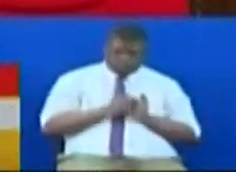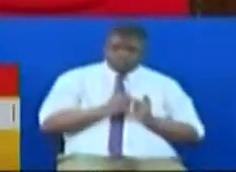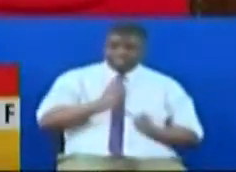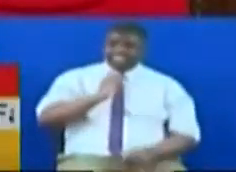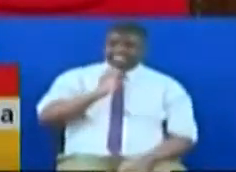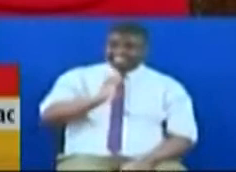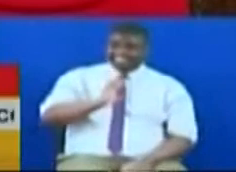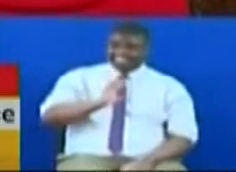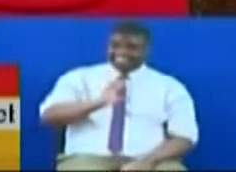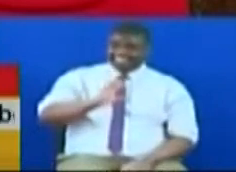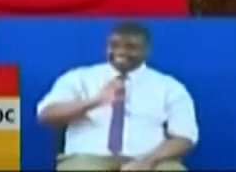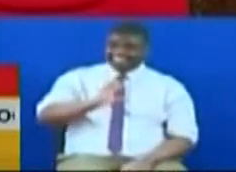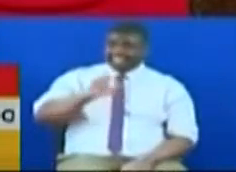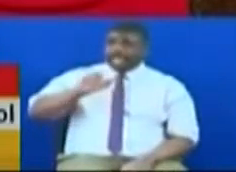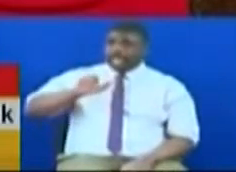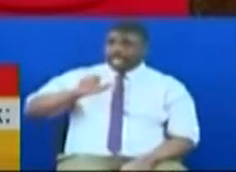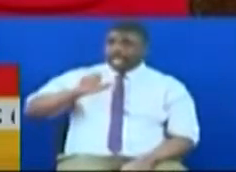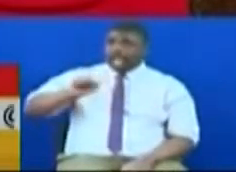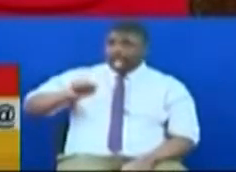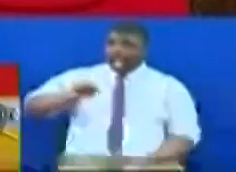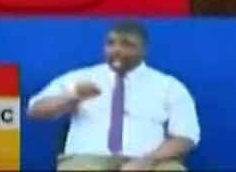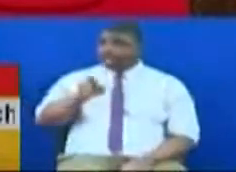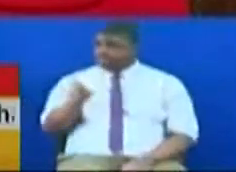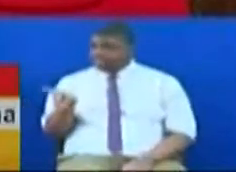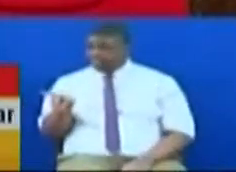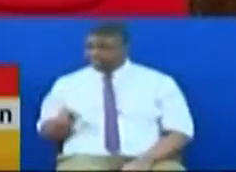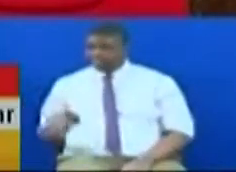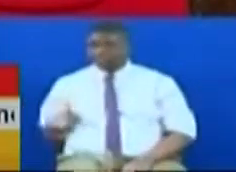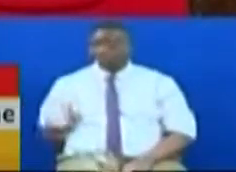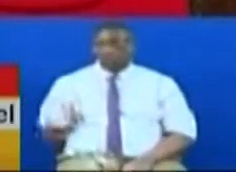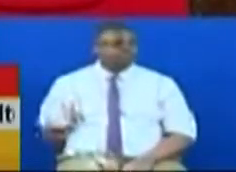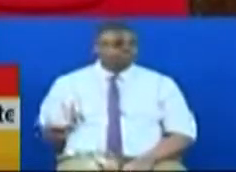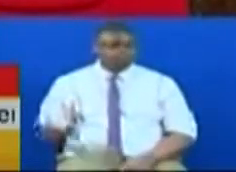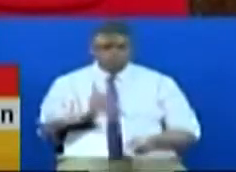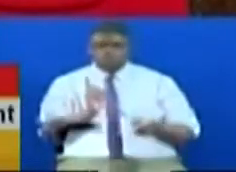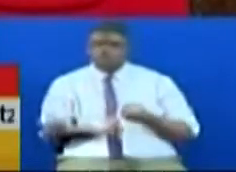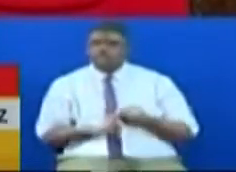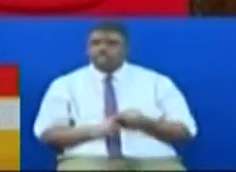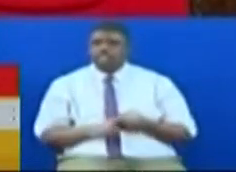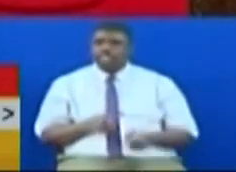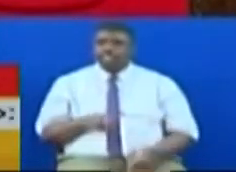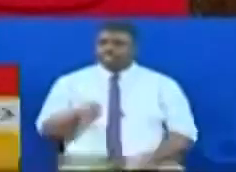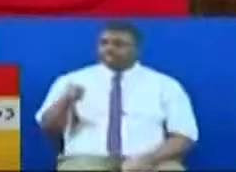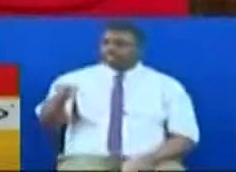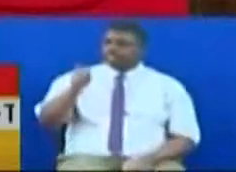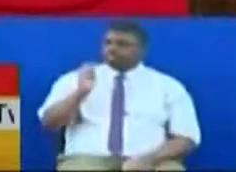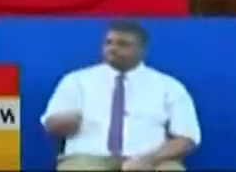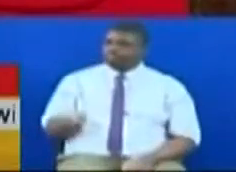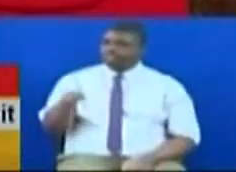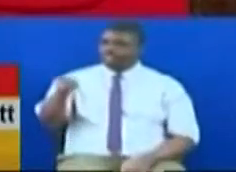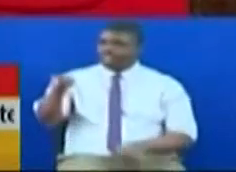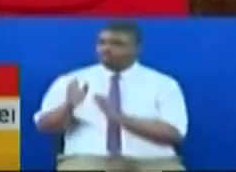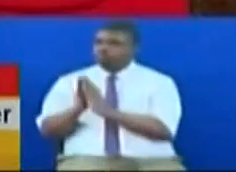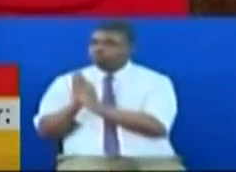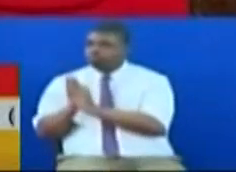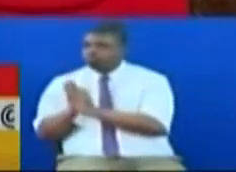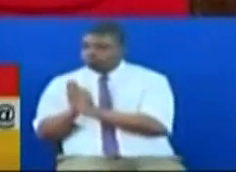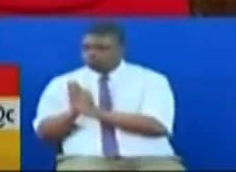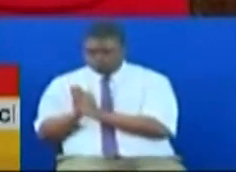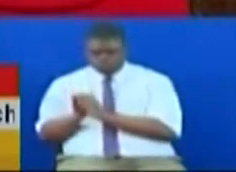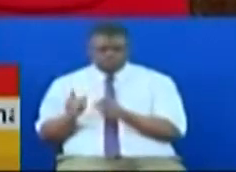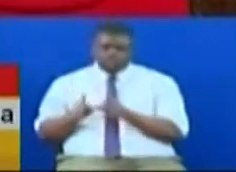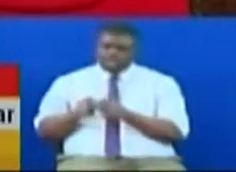binafsi kwa kazi kubwa na mzuri ambayo umekuwa unaifanya, lakini pia nitumie nafasi hii